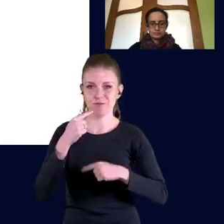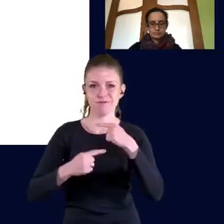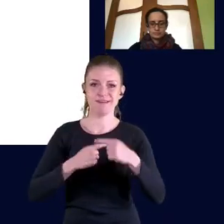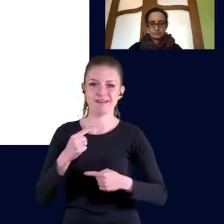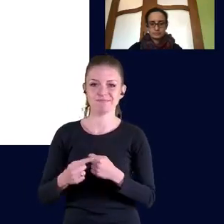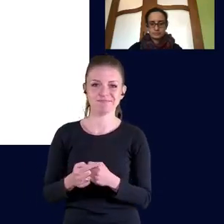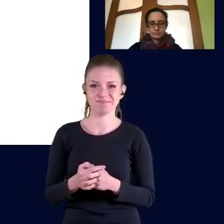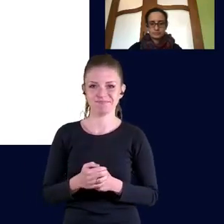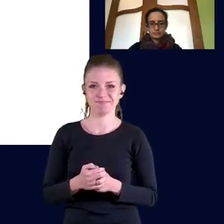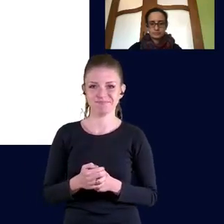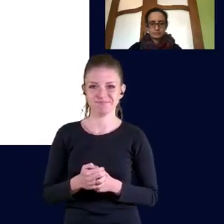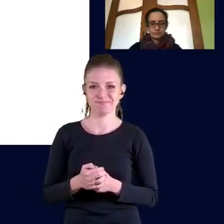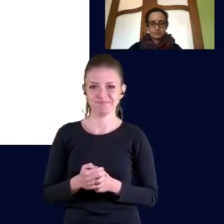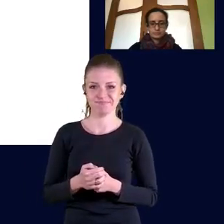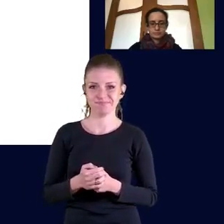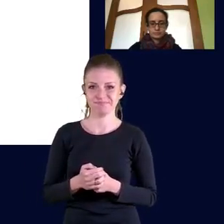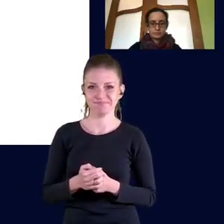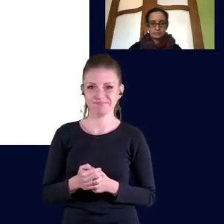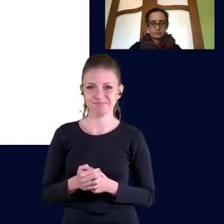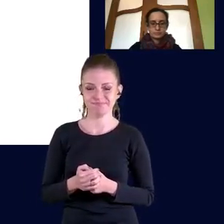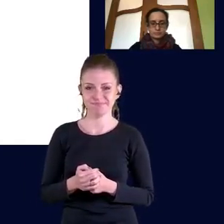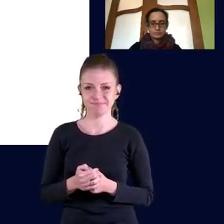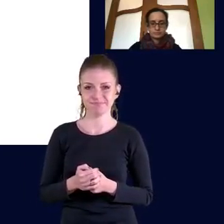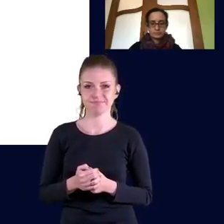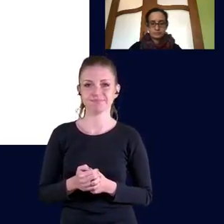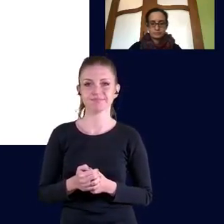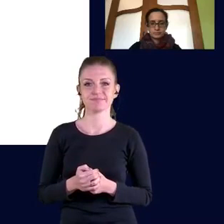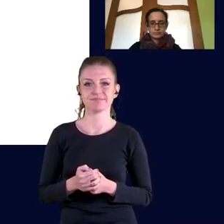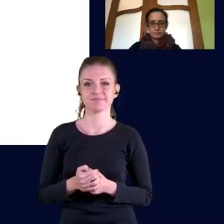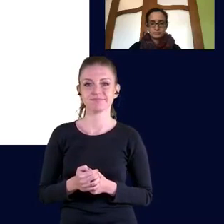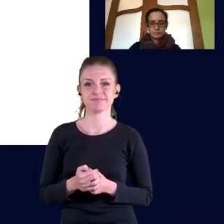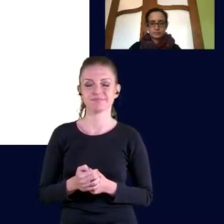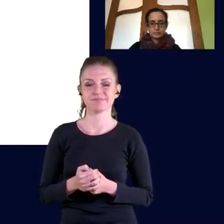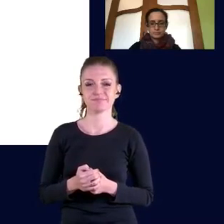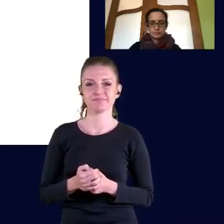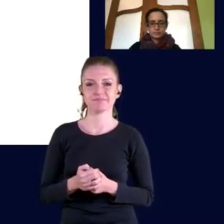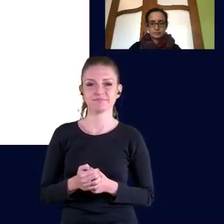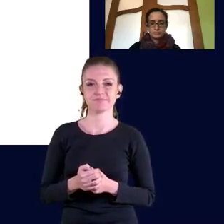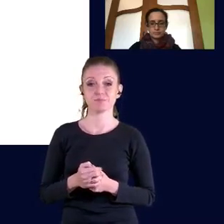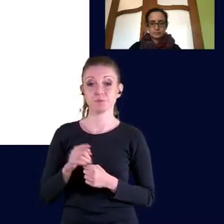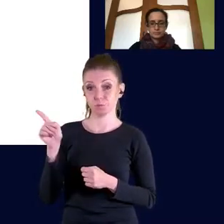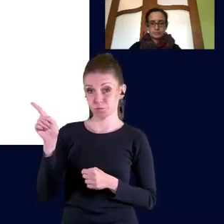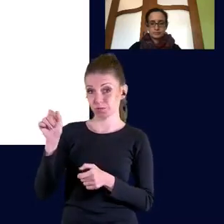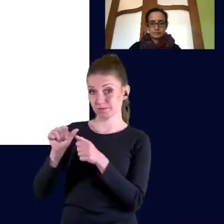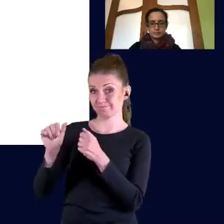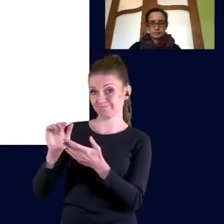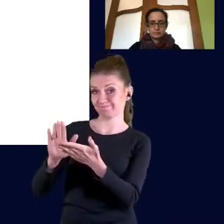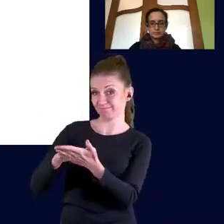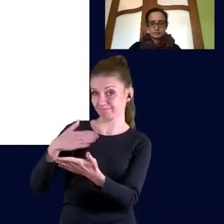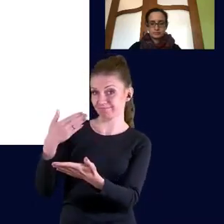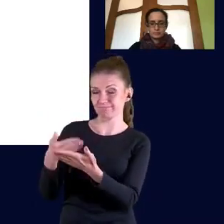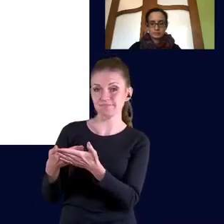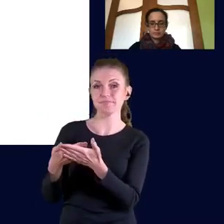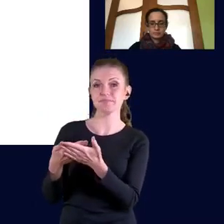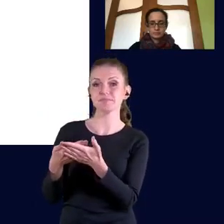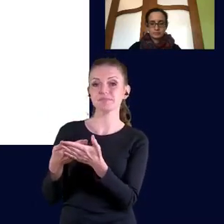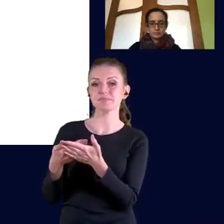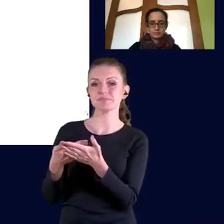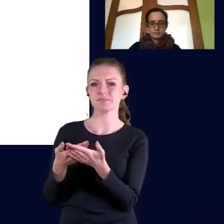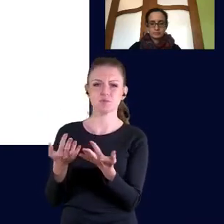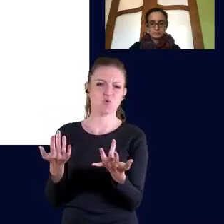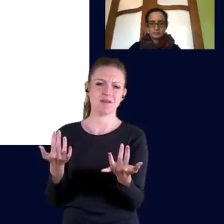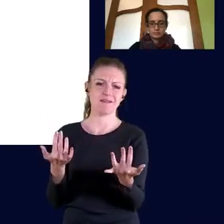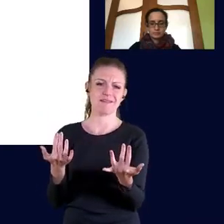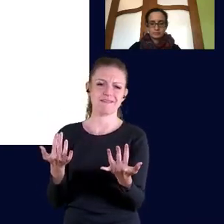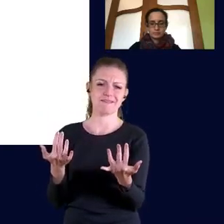tylko o powinna tą rzeczywistość przedstawiać i tutaj mamy przykład stosunkowo